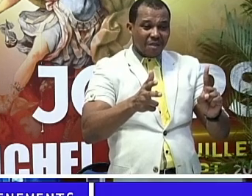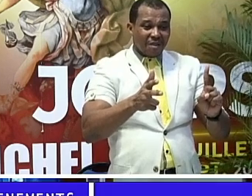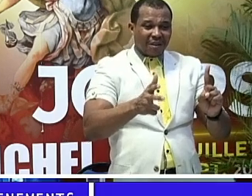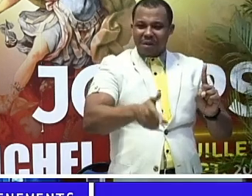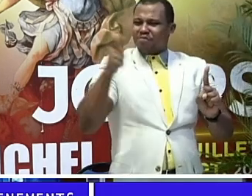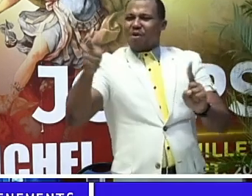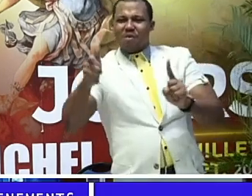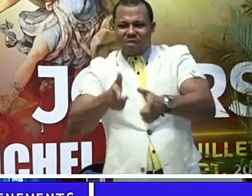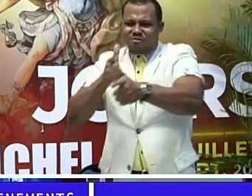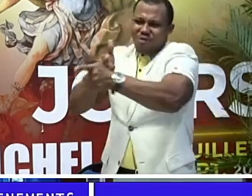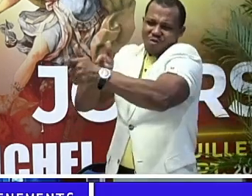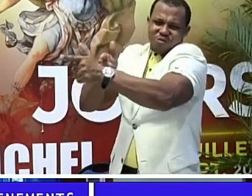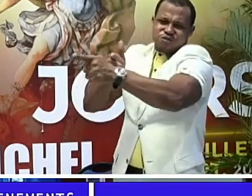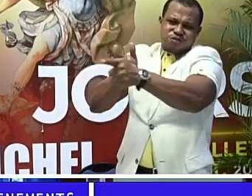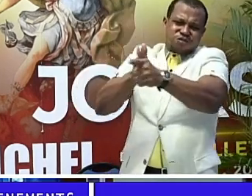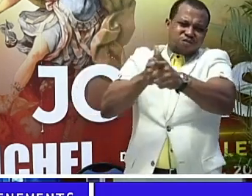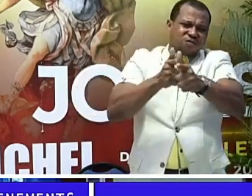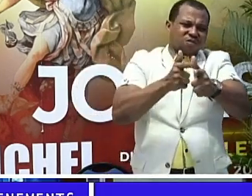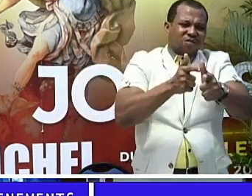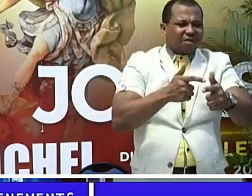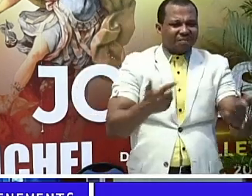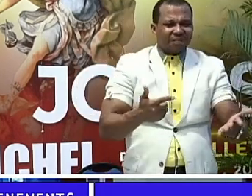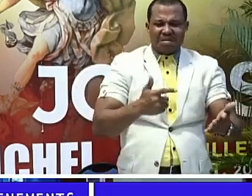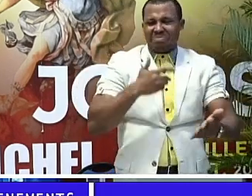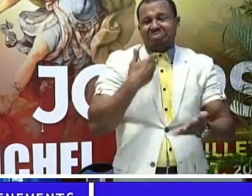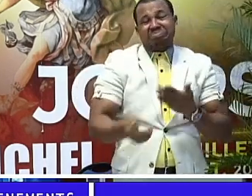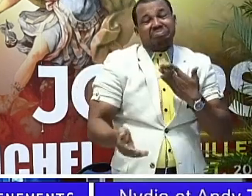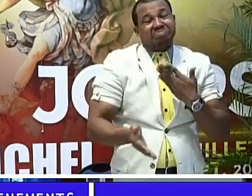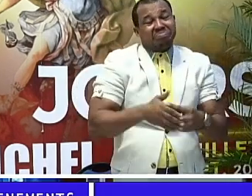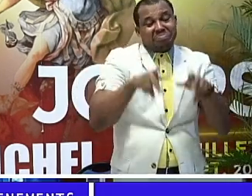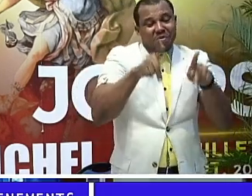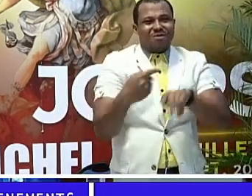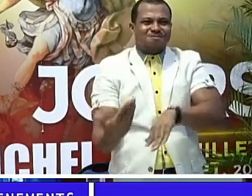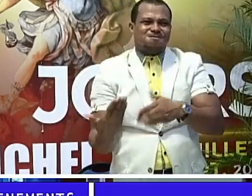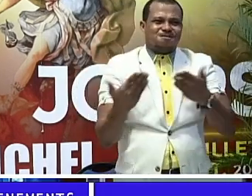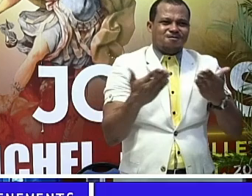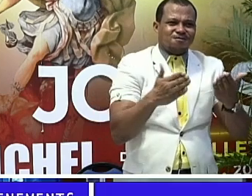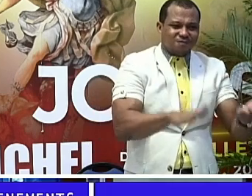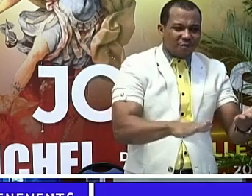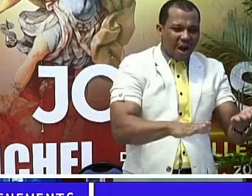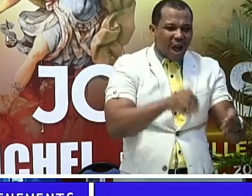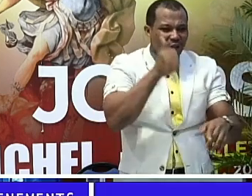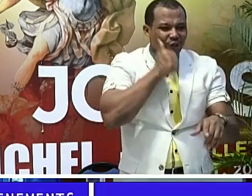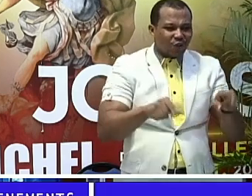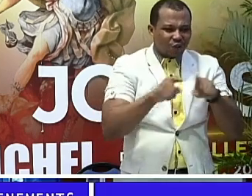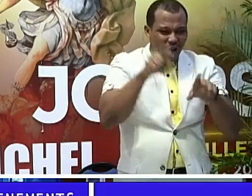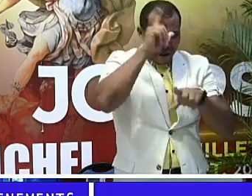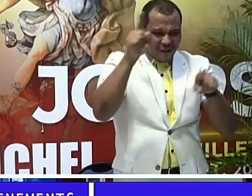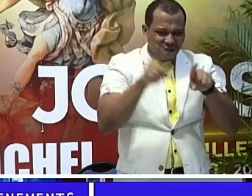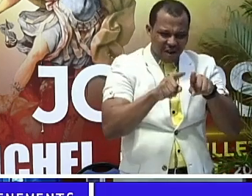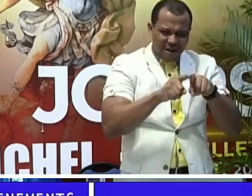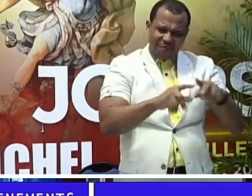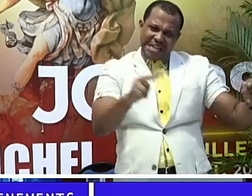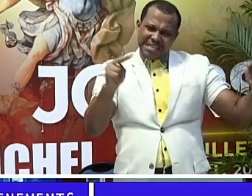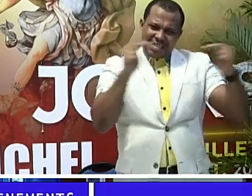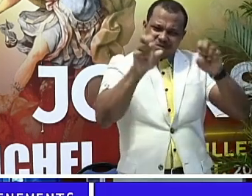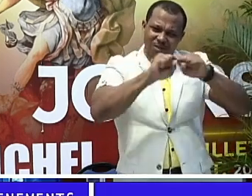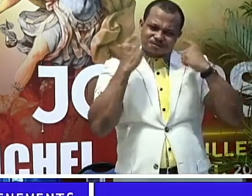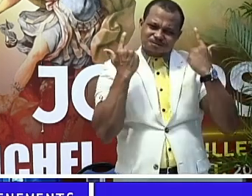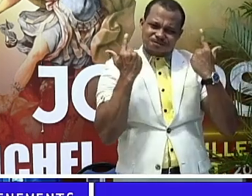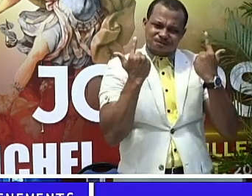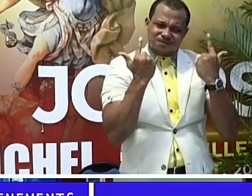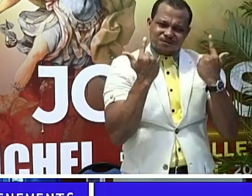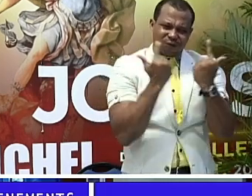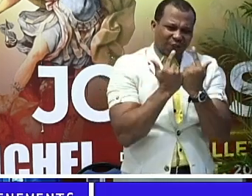men tirer sur lui et puis n'importe monde mourir faut maxem yo. Niveau social, ça, son niveau